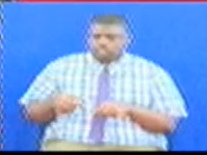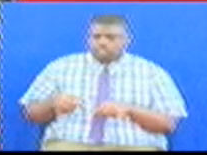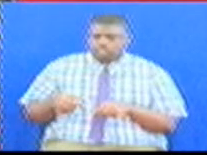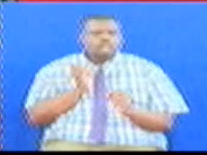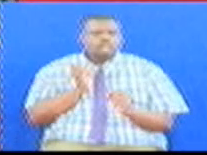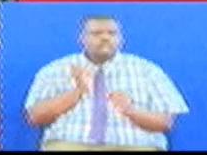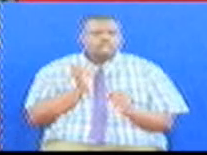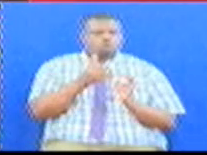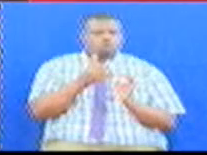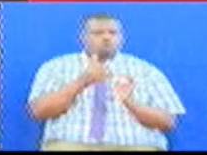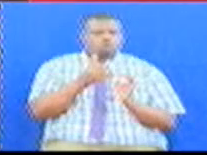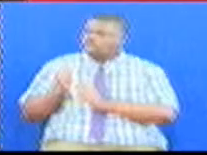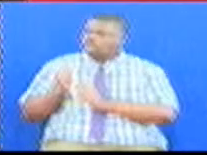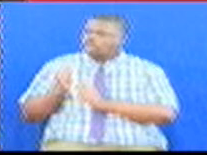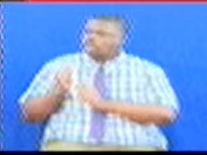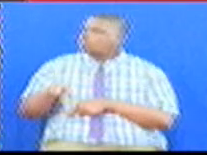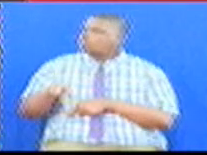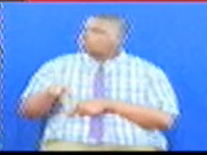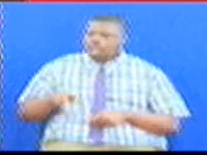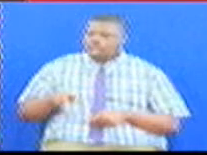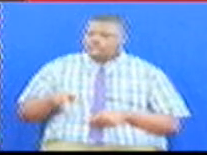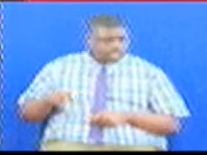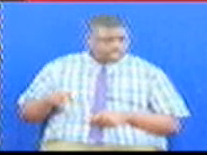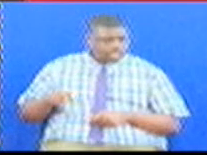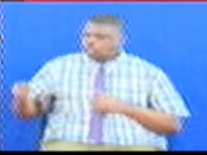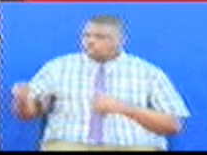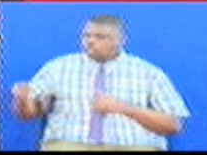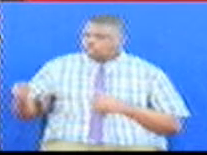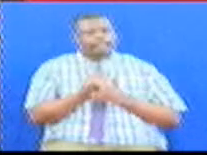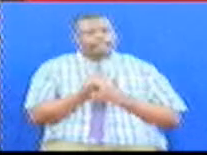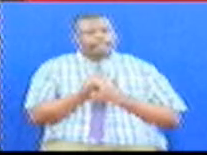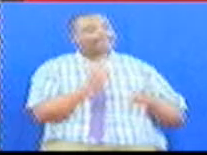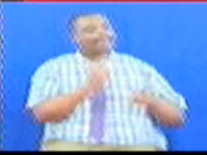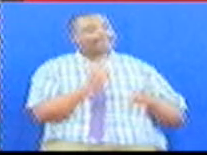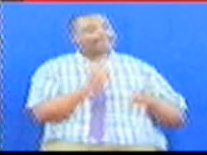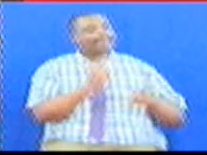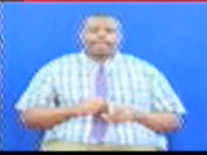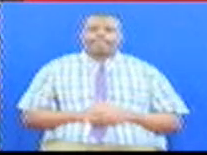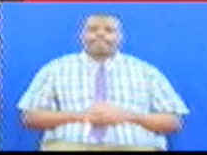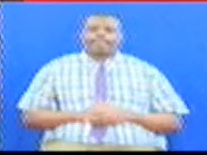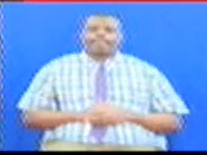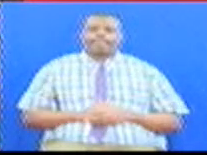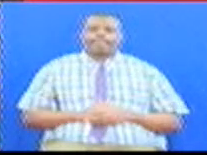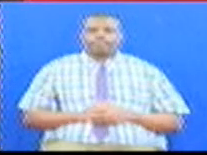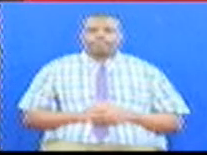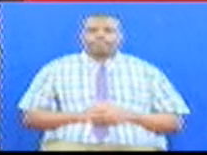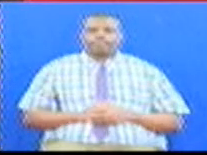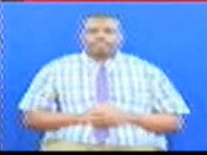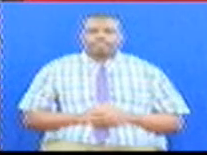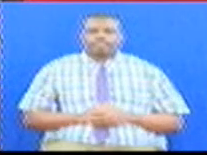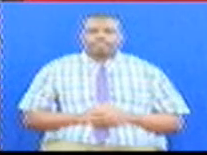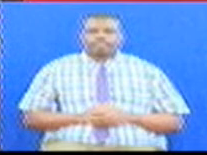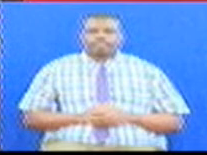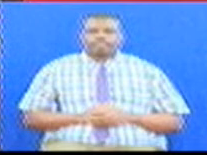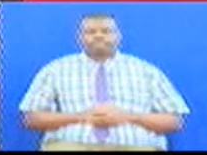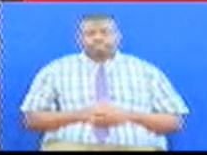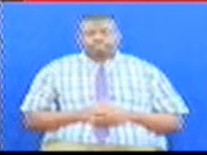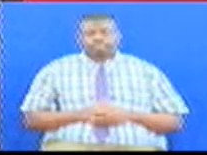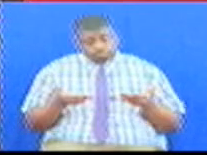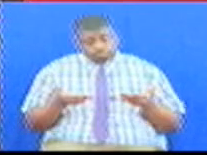kuondoa matatizo haya yasitokee baina ya wahifadhi na wafugaji. Mheshimiwa Naibu Spika,